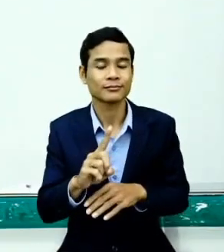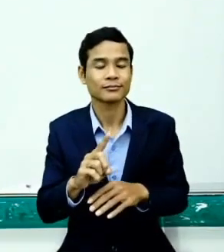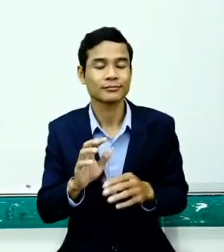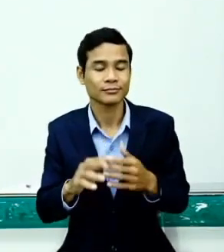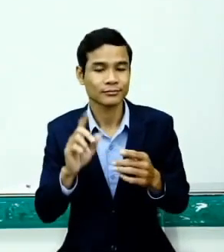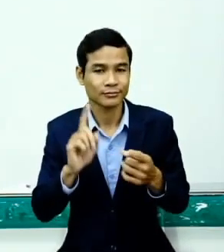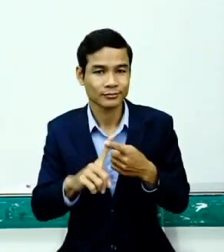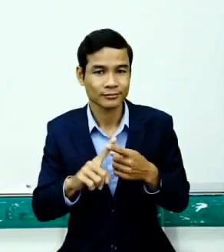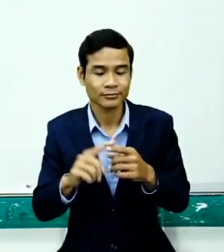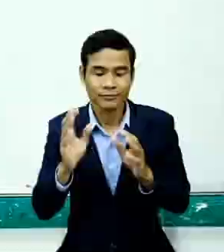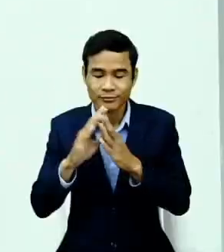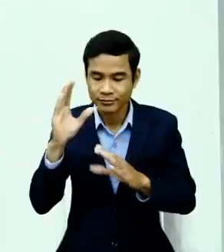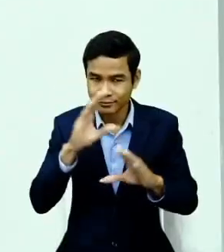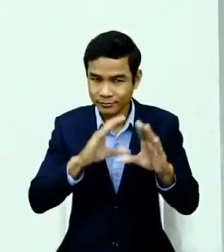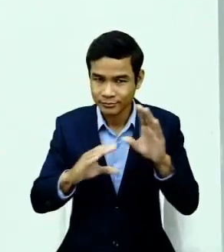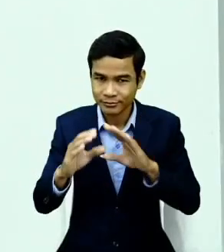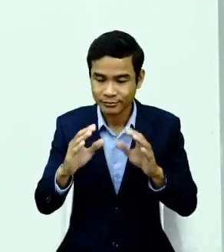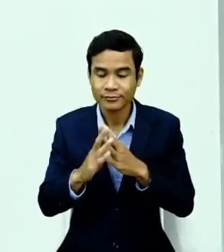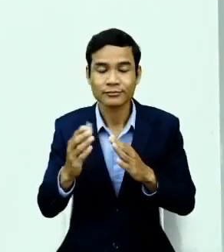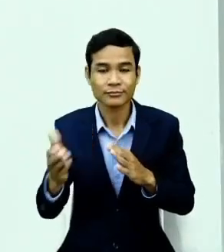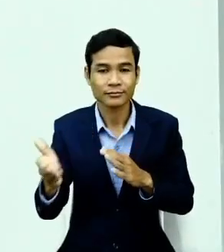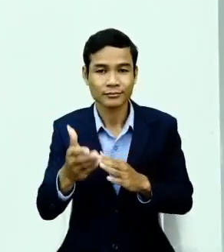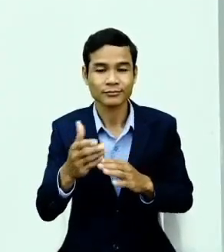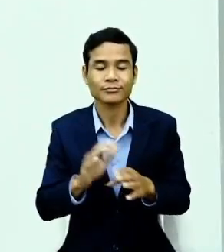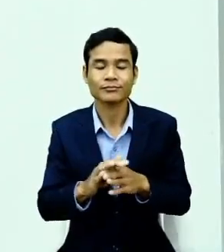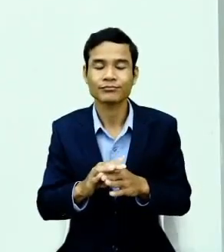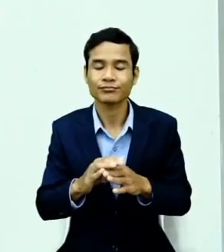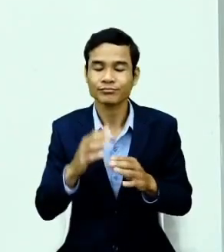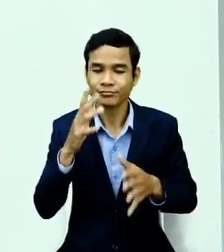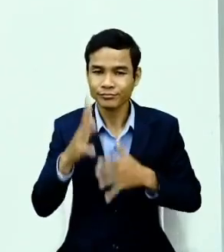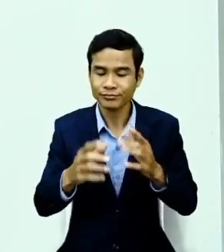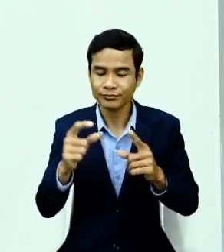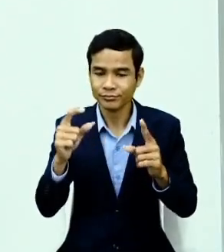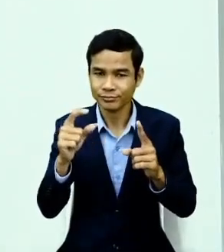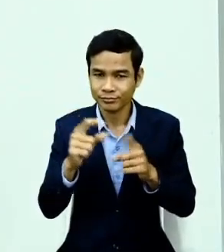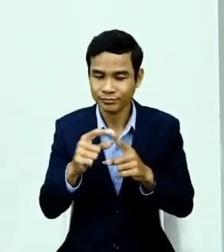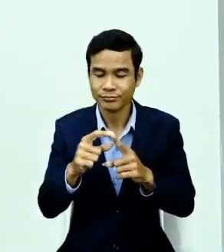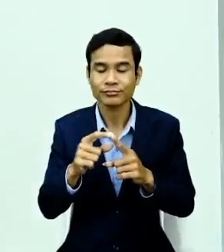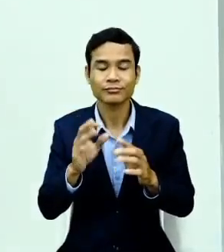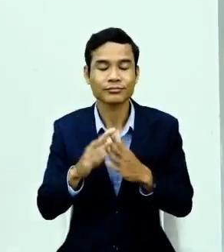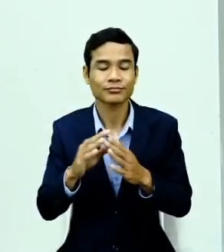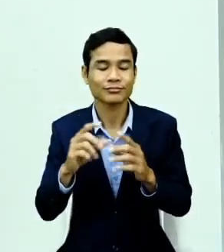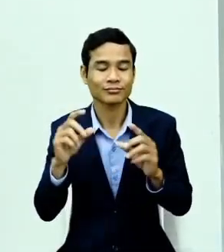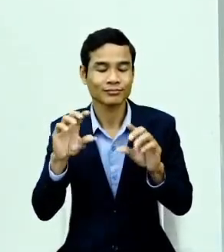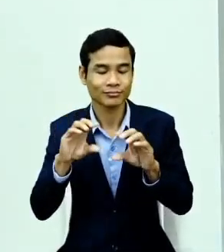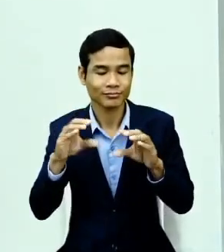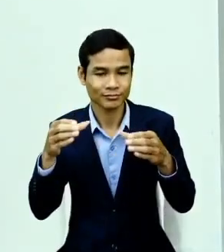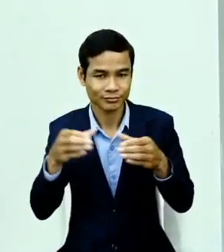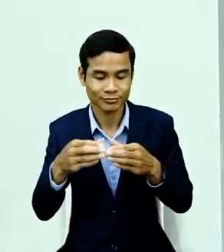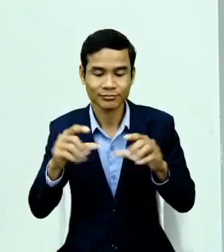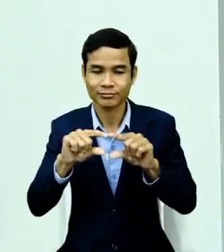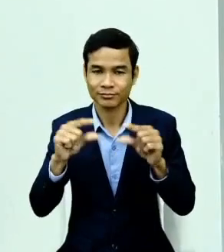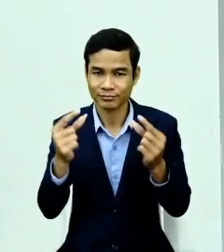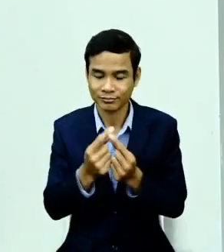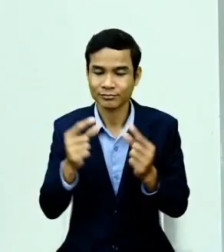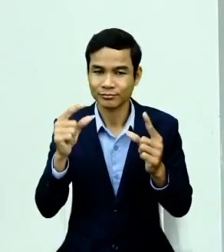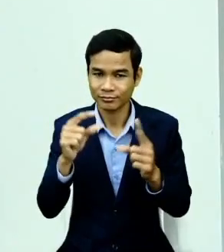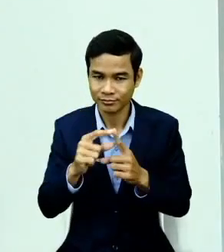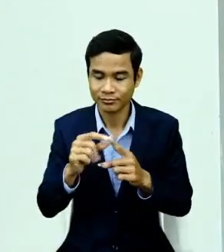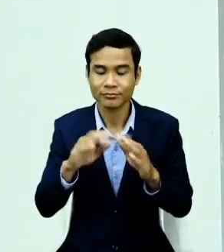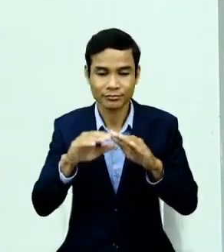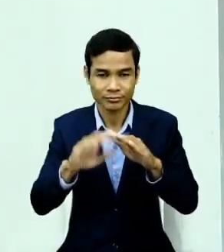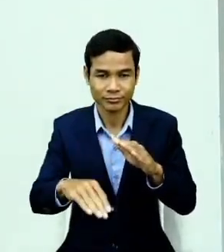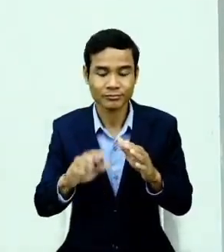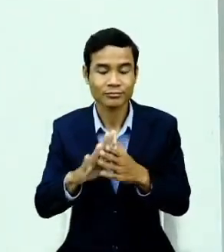Chà chô ăn bìa. Cần xào bìa khẳng kráo. Đói mình bạch xóm nâng bà có.